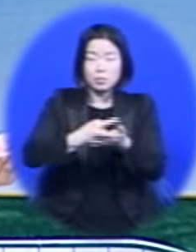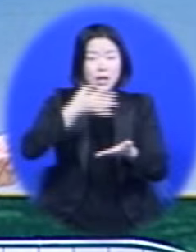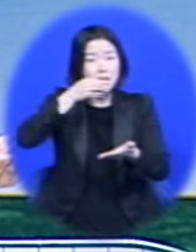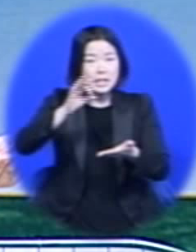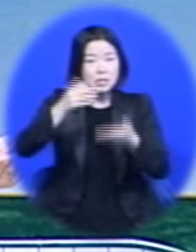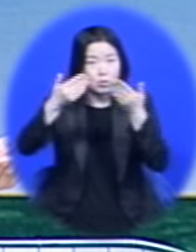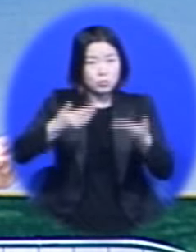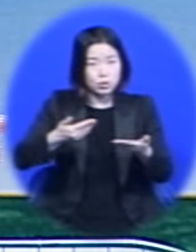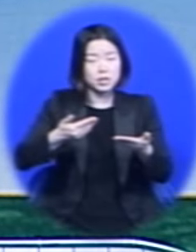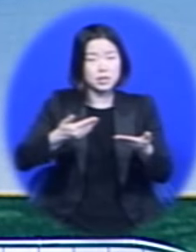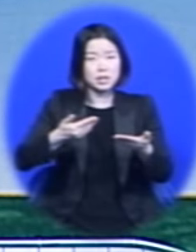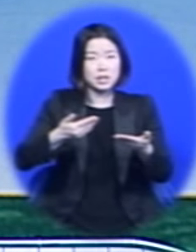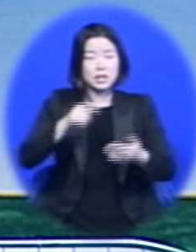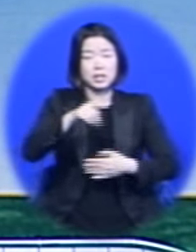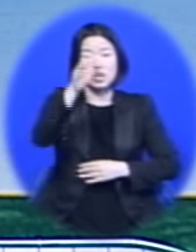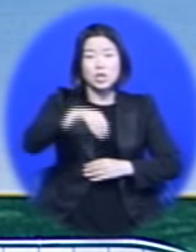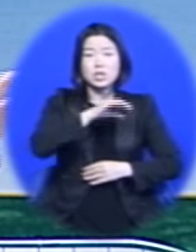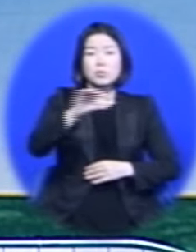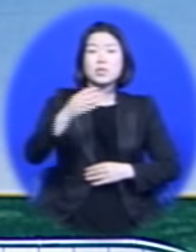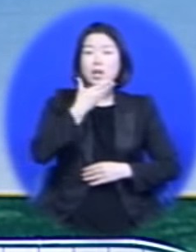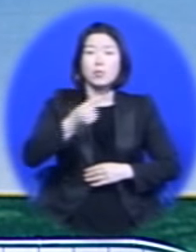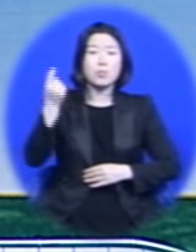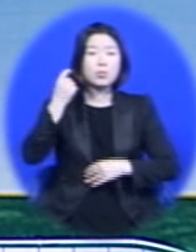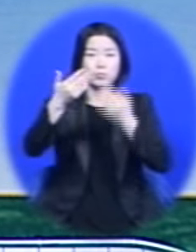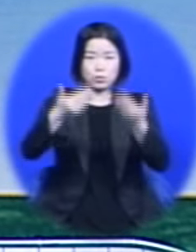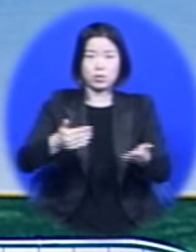인정해 주시는 이런 십자가의 복음을 주셨습니다.